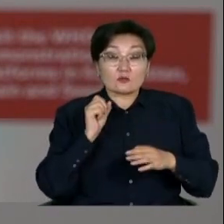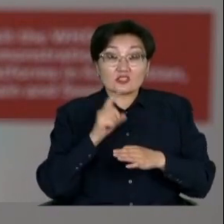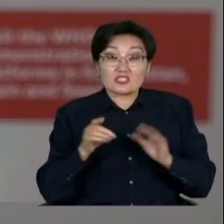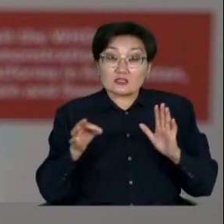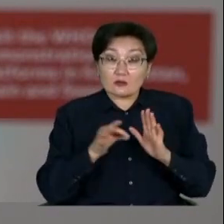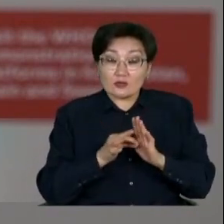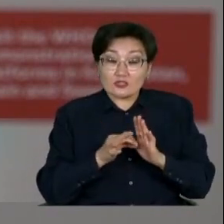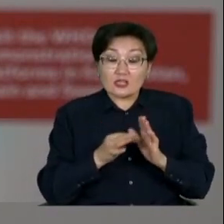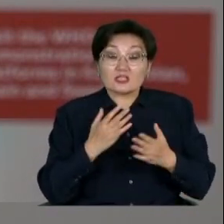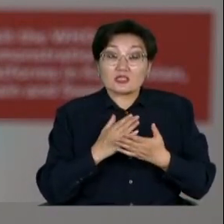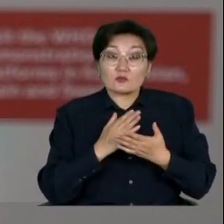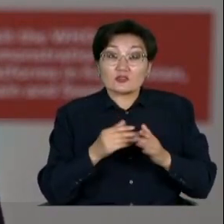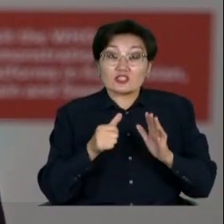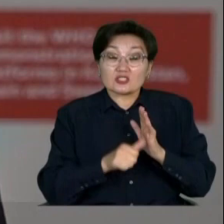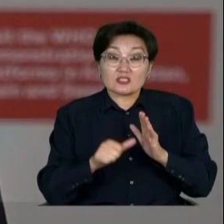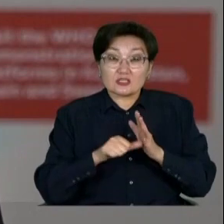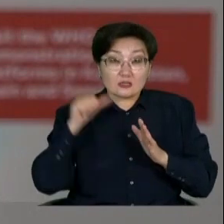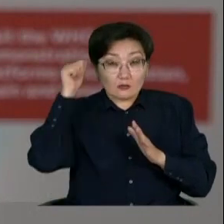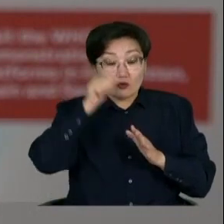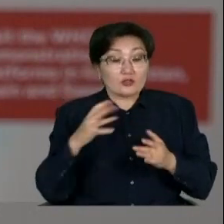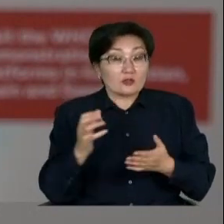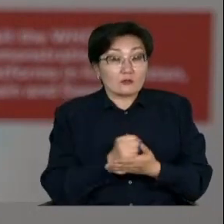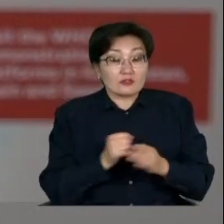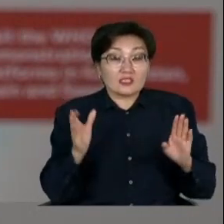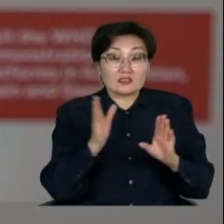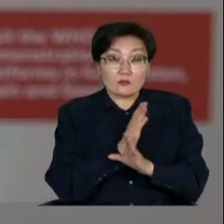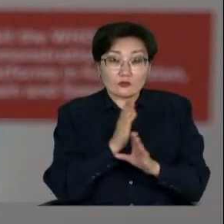серьезная задача и цель, поставленная на 60-й год, добиться углеродной нейтральности.